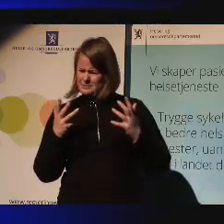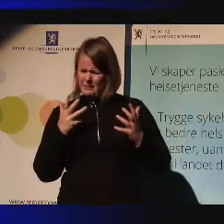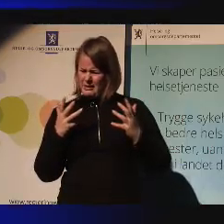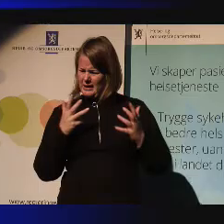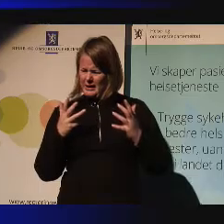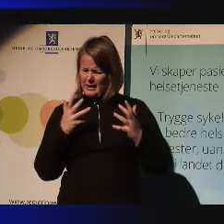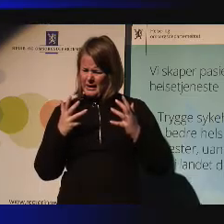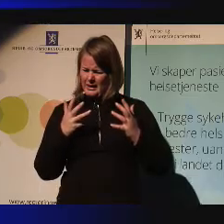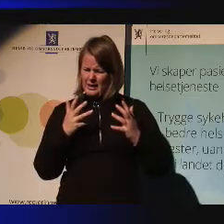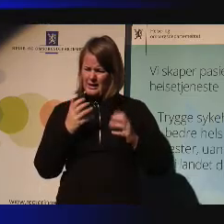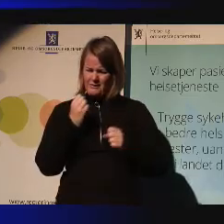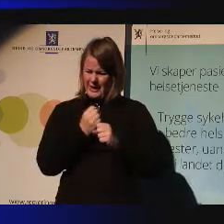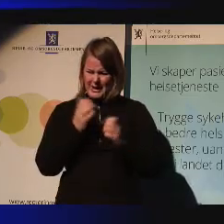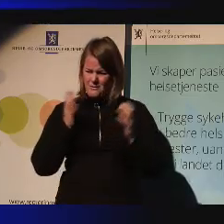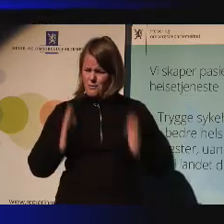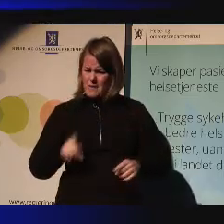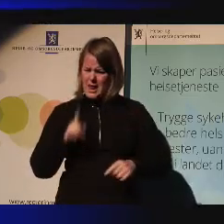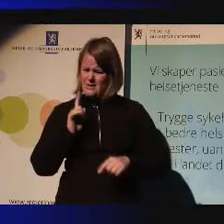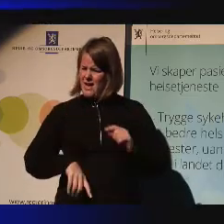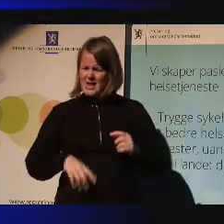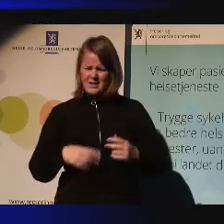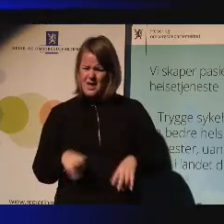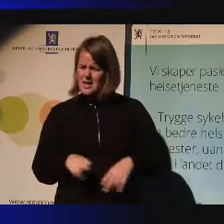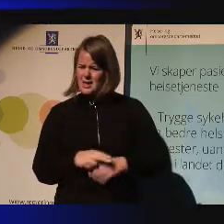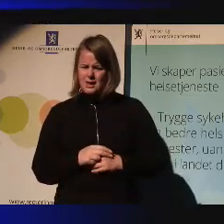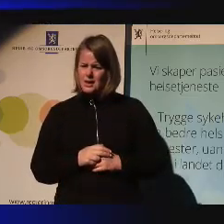er noen formelle feil.